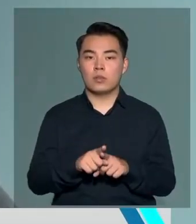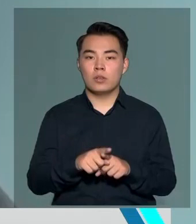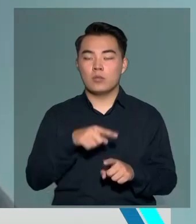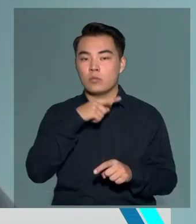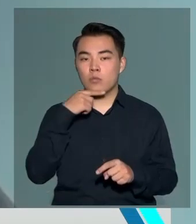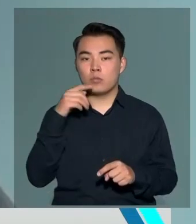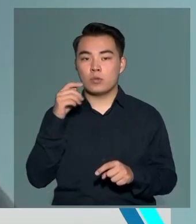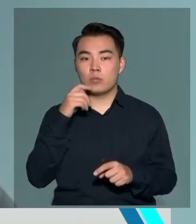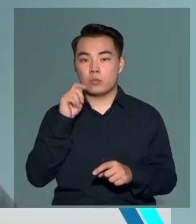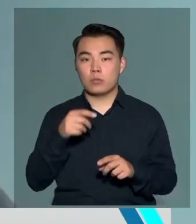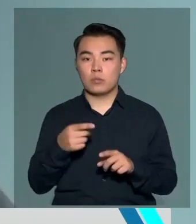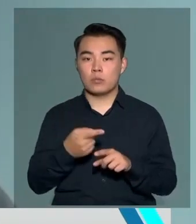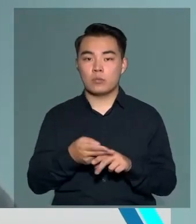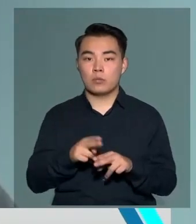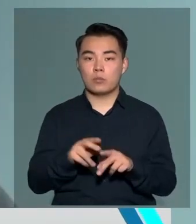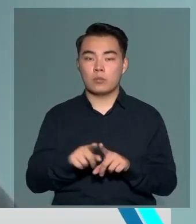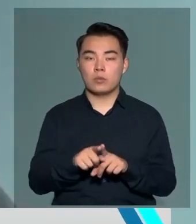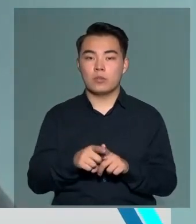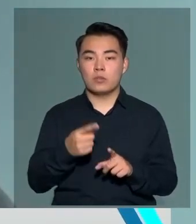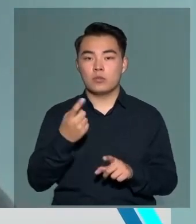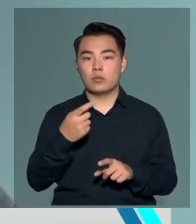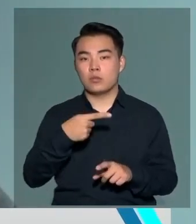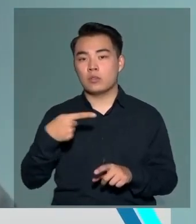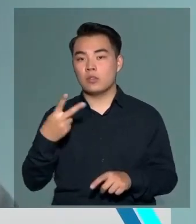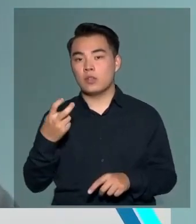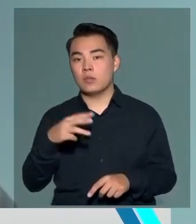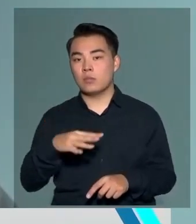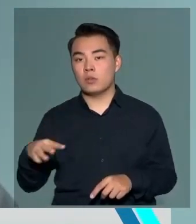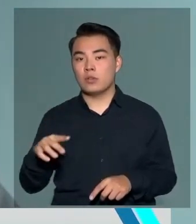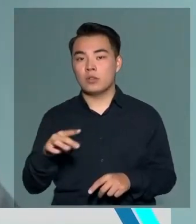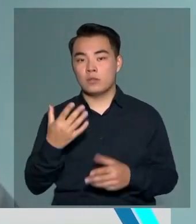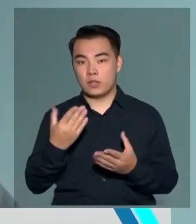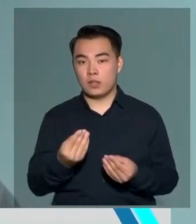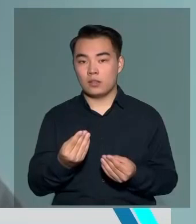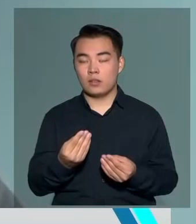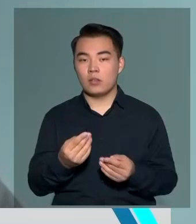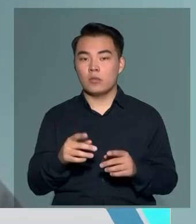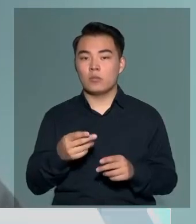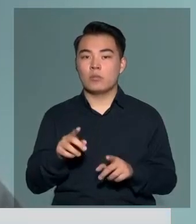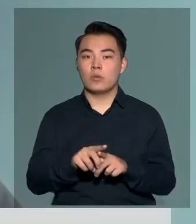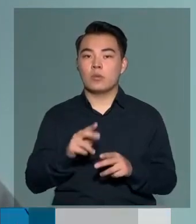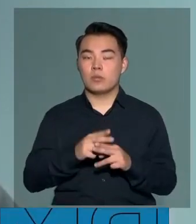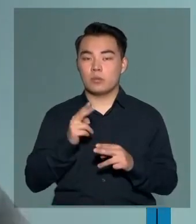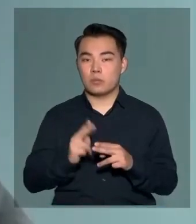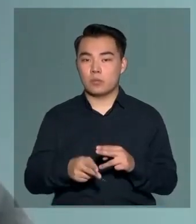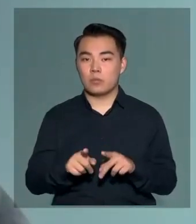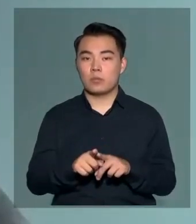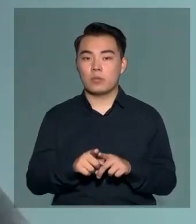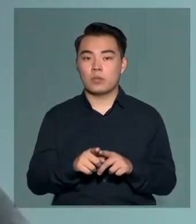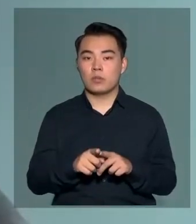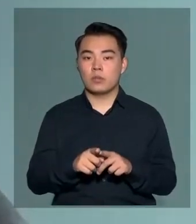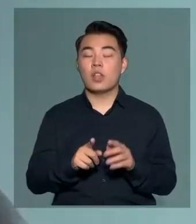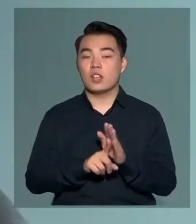объемы составляли где-то 100 200 миллионов рублей в день в среднем после начала войны они редко